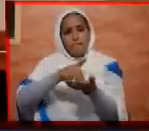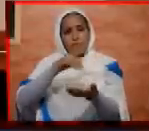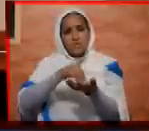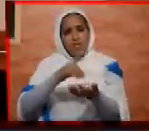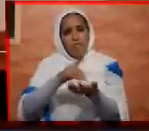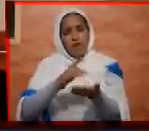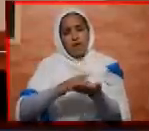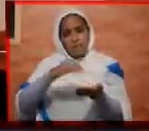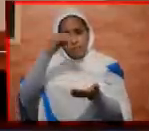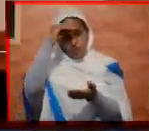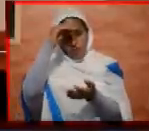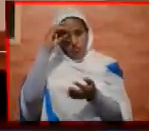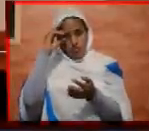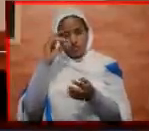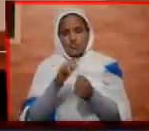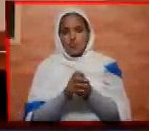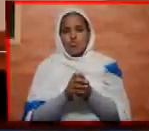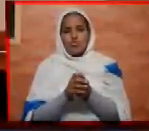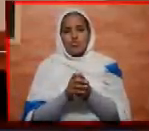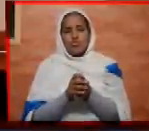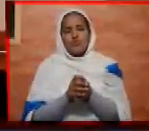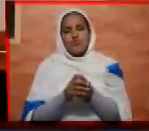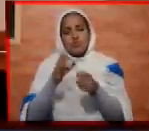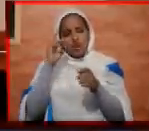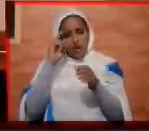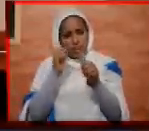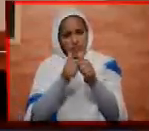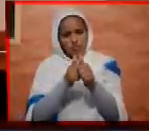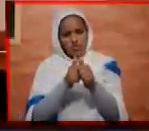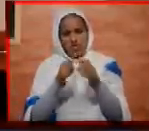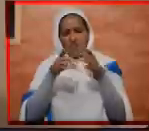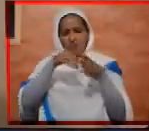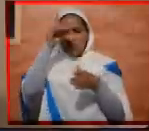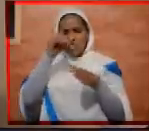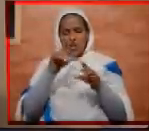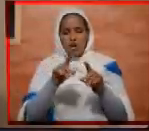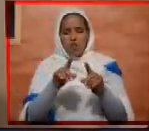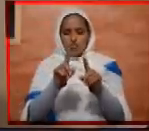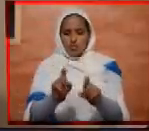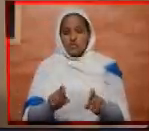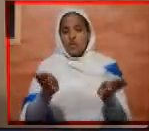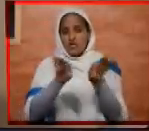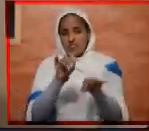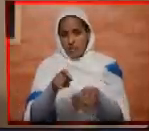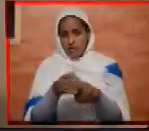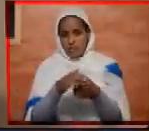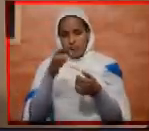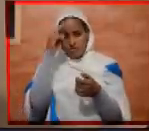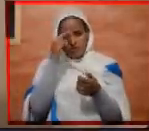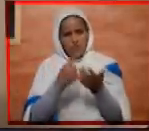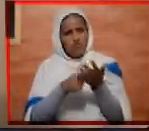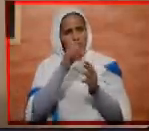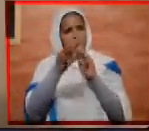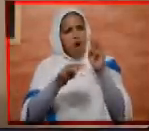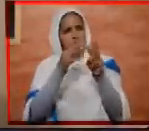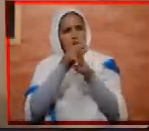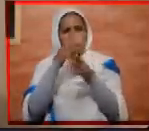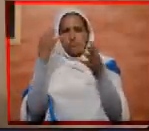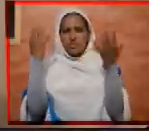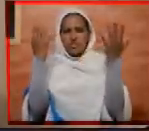ጊዜ ጉባኤ ቤትን ጥሎ ስጋ መልበስ አለና መታለል አለ። ከጉባኤ ቤቱ ወደ ሌላ